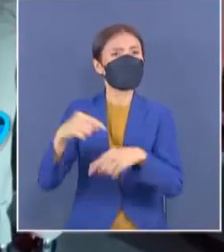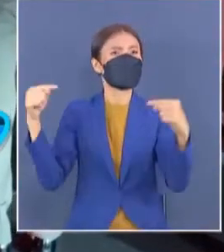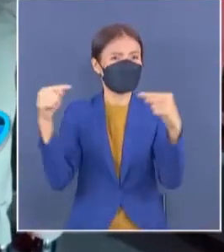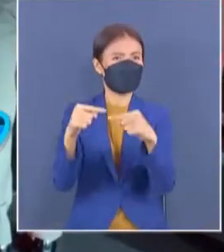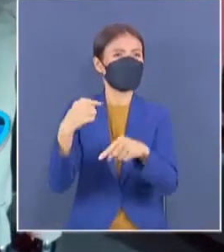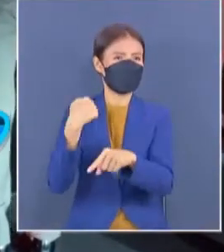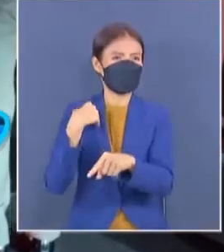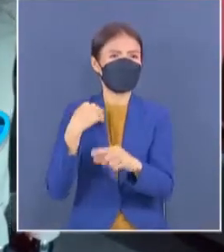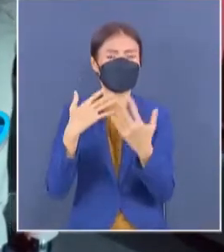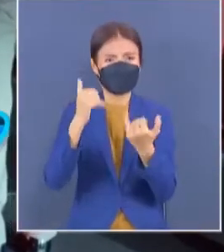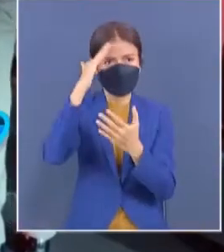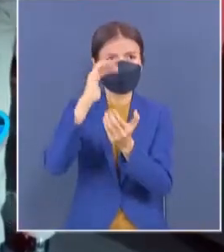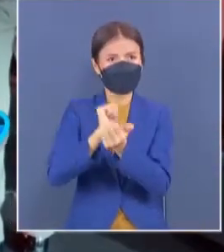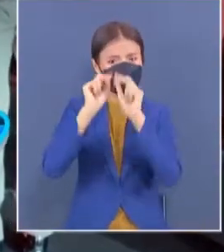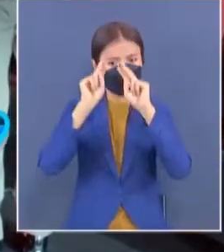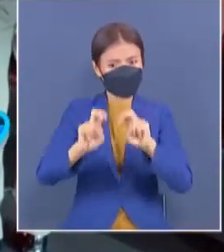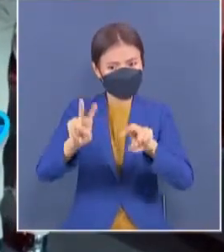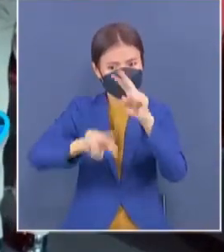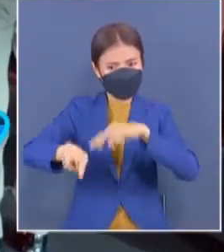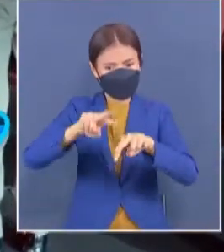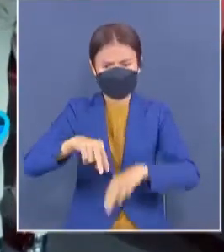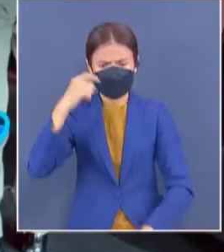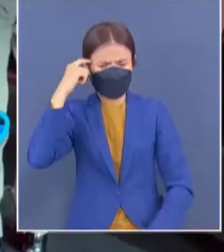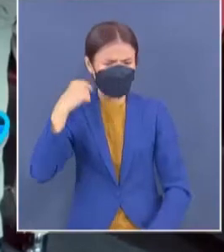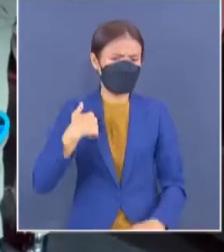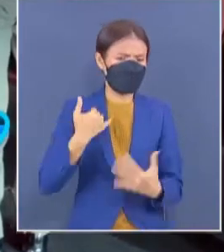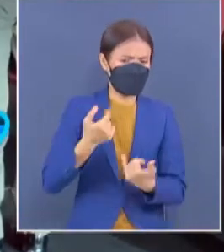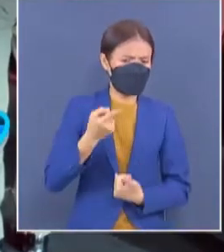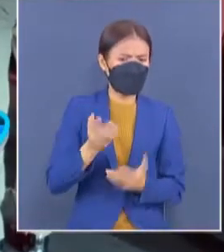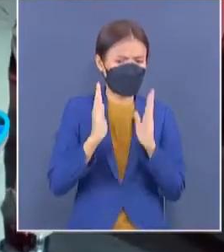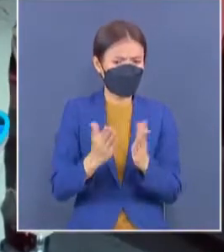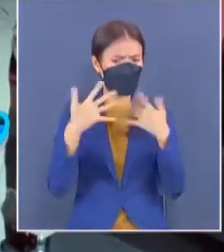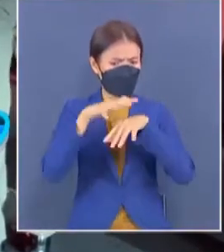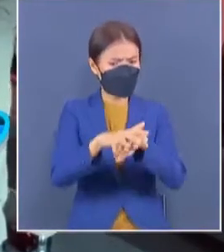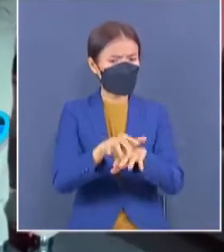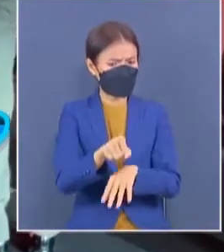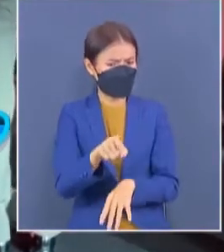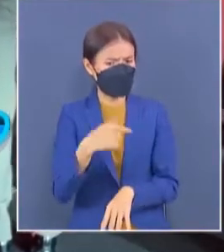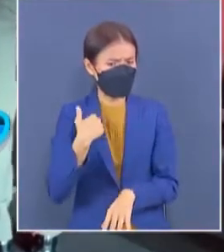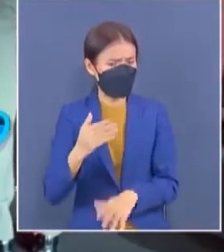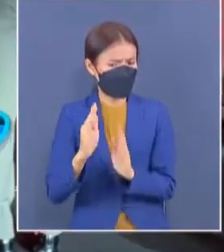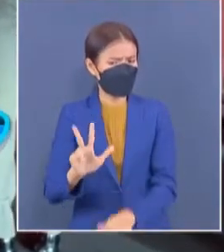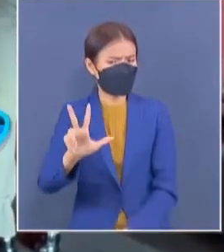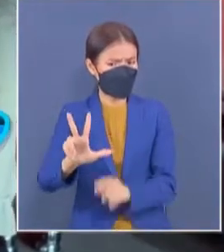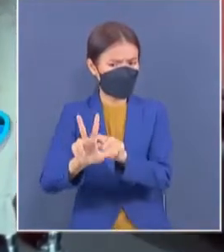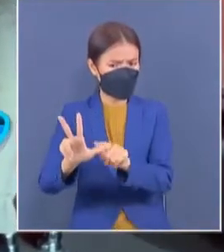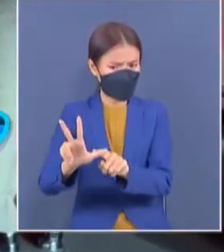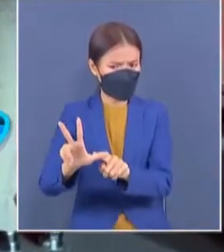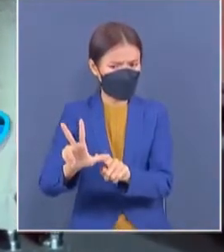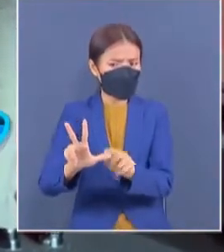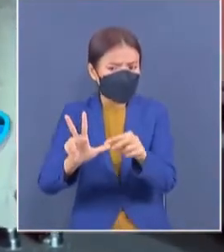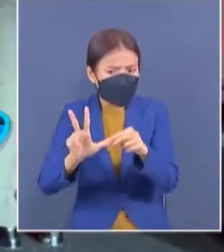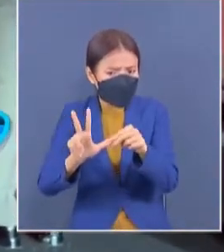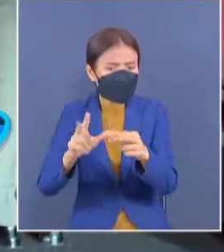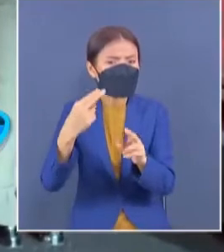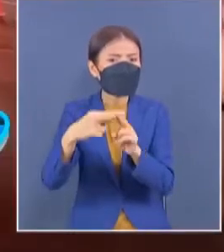ครบาลเนี่ยก็พบว่ายังมีผู้ร่วมก่อเหตุอีก3คนด้วยกัน1ในนั้นตำรวจทราบชื่อเล่นแล้วชื่อนายแม็กครับ ครับ